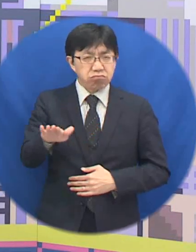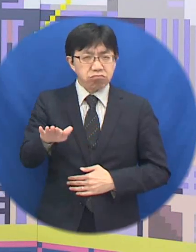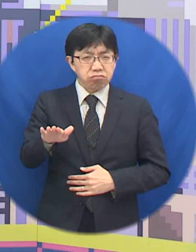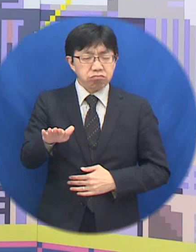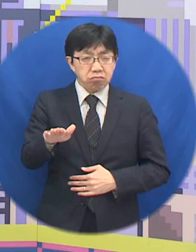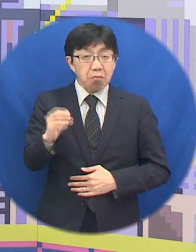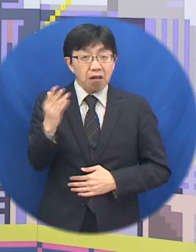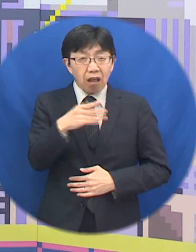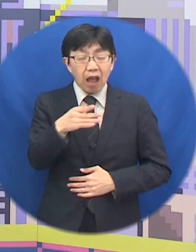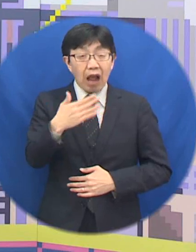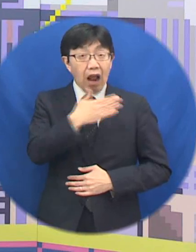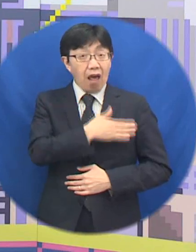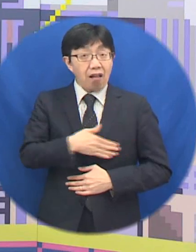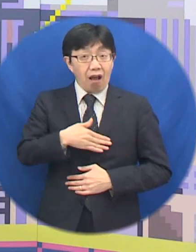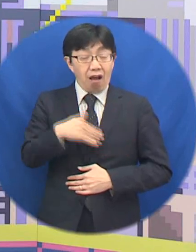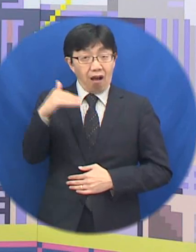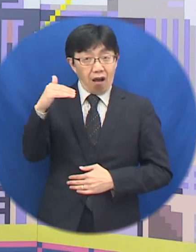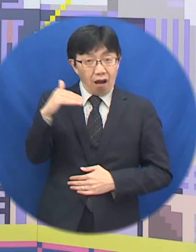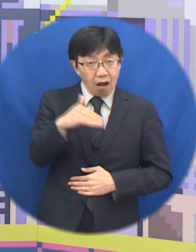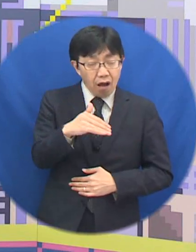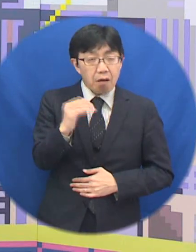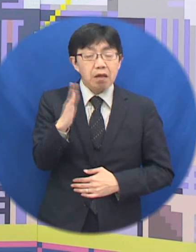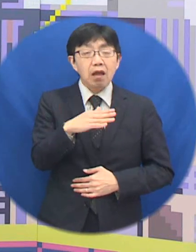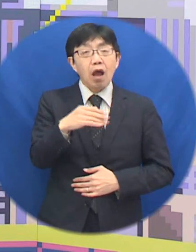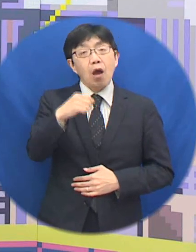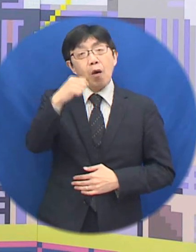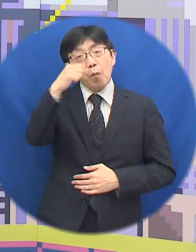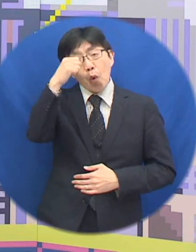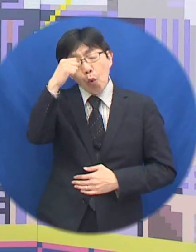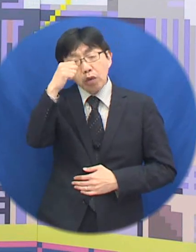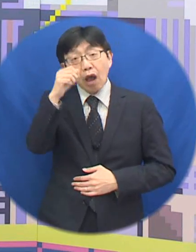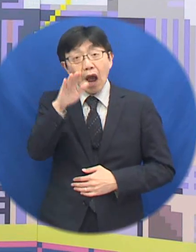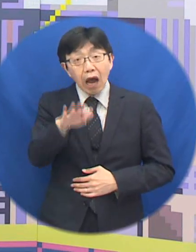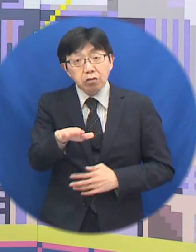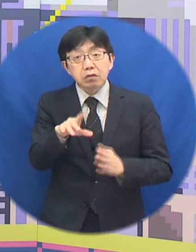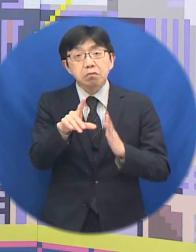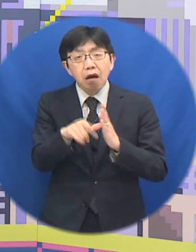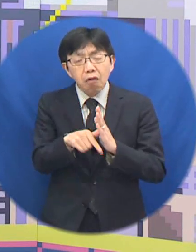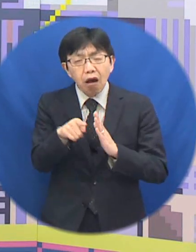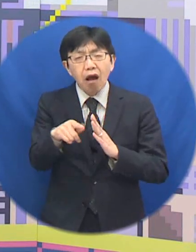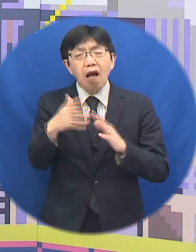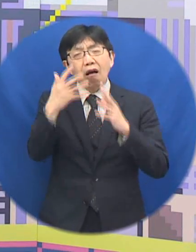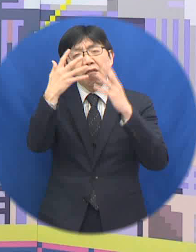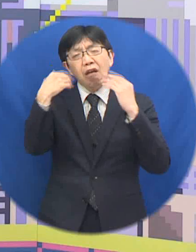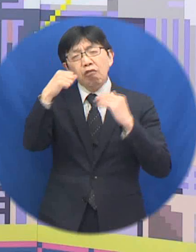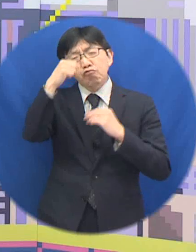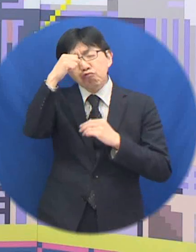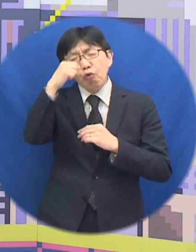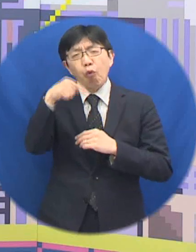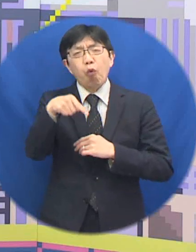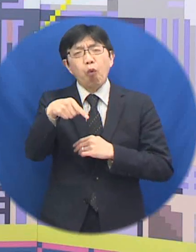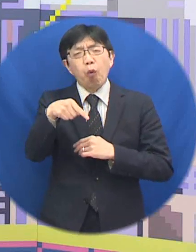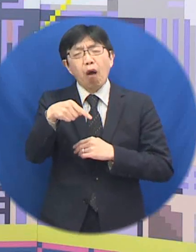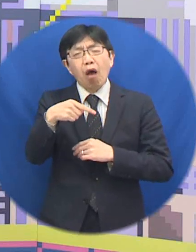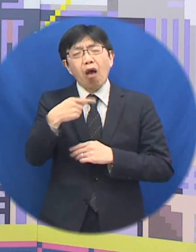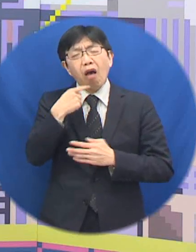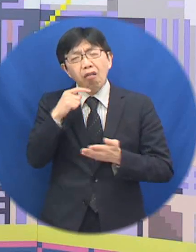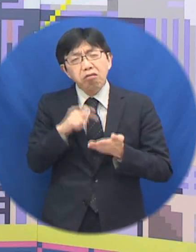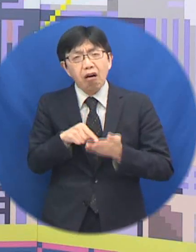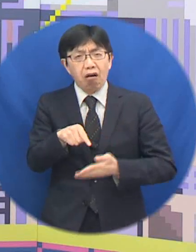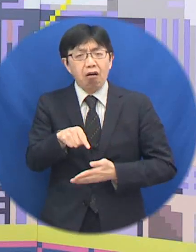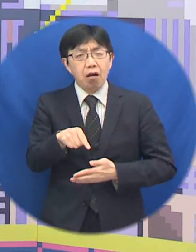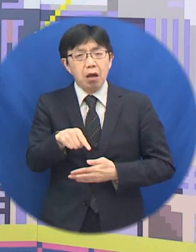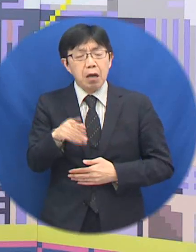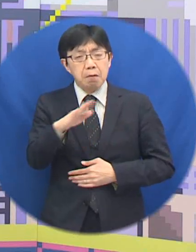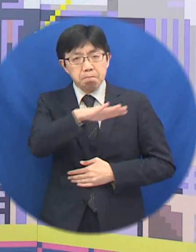の身体機能ですとか病気のお持ちの病気の関係でやっぱり熱中症にかかりやすい方というのもいらっしゃいますので、はい、気をつけ